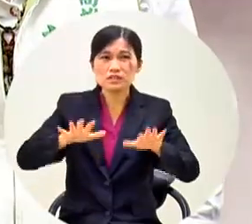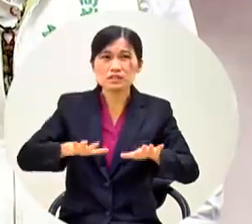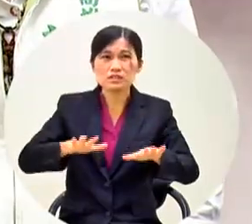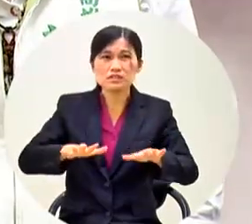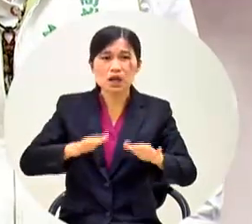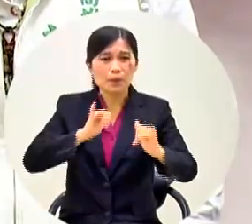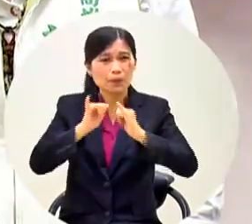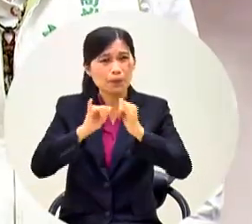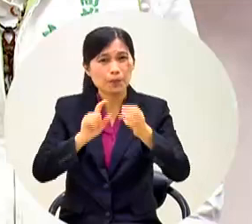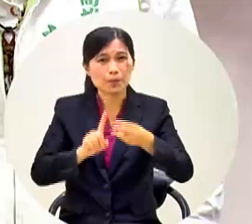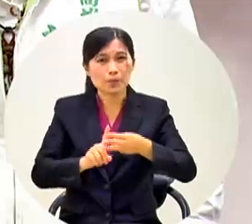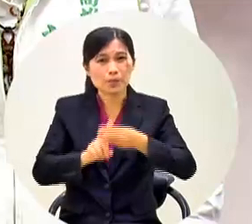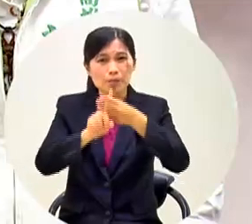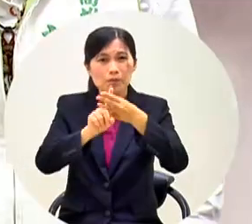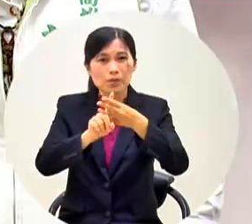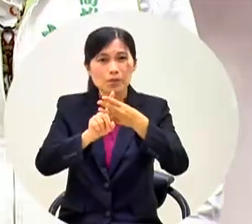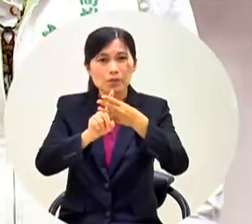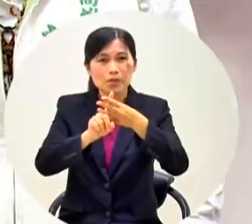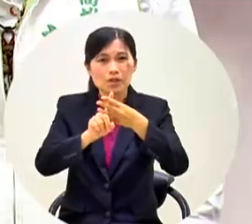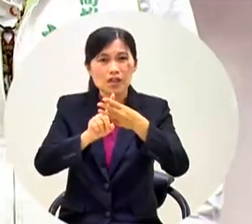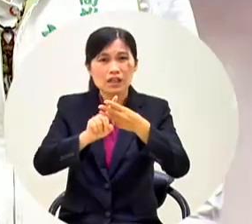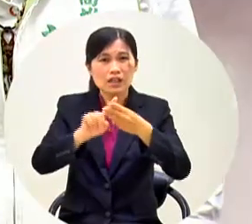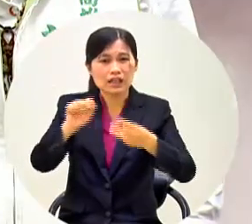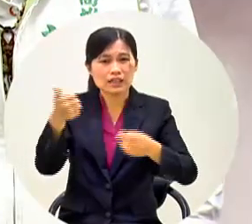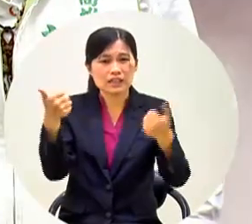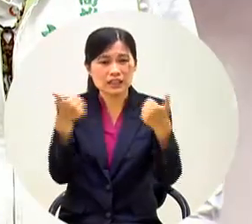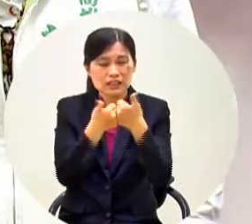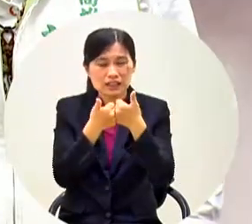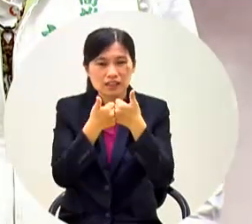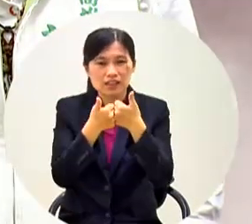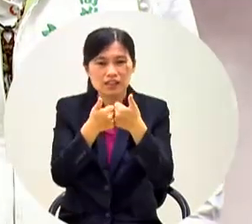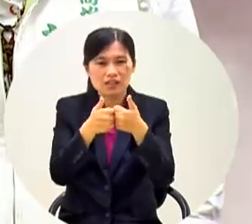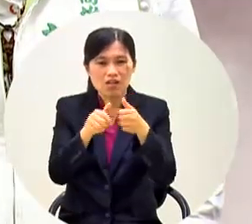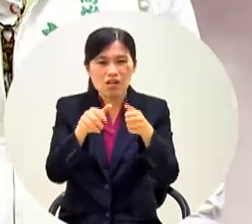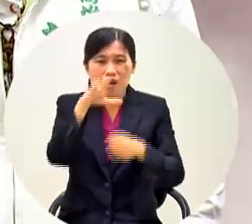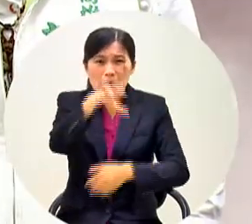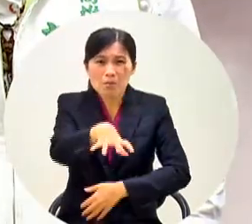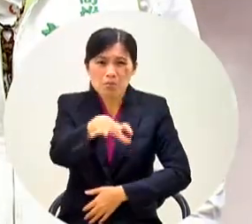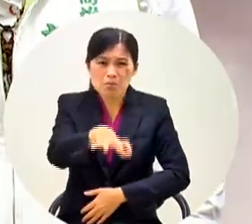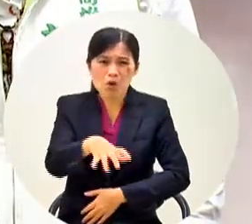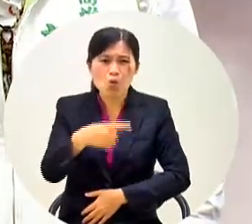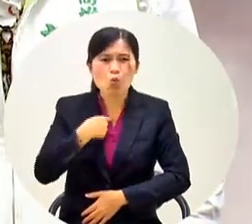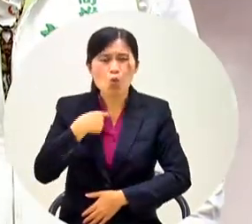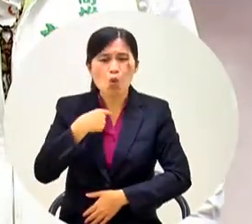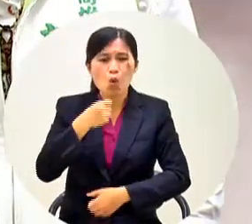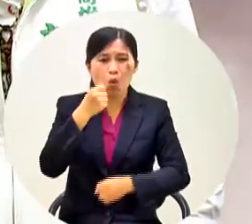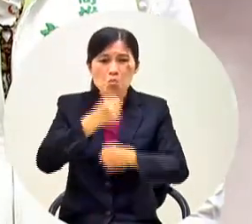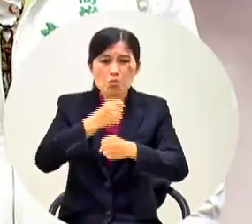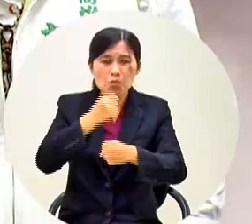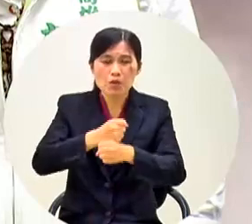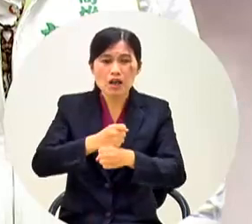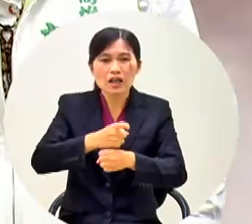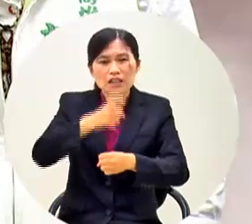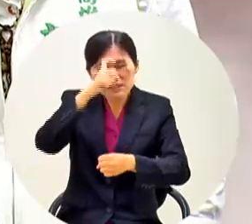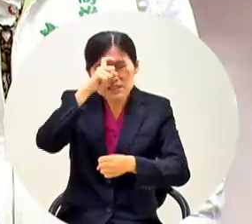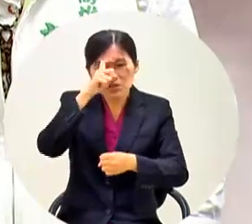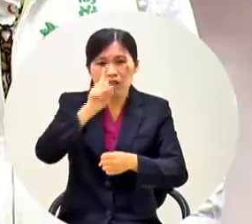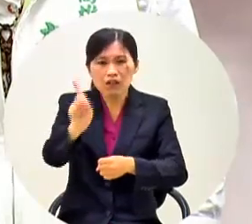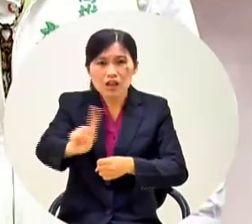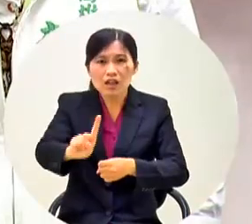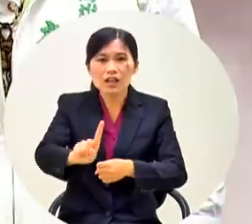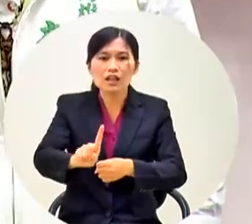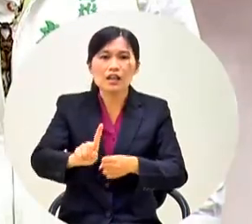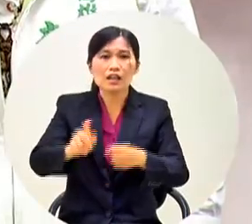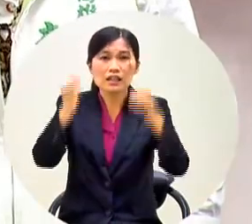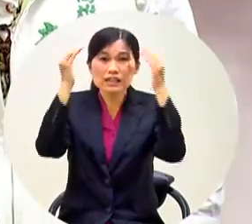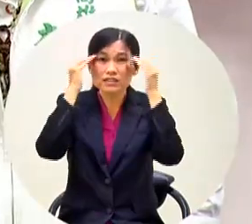民主的议会殿堂，今天我们行使只是要韩市长就是出来交付预算，为什么